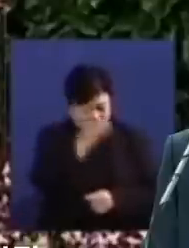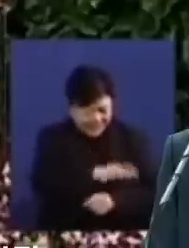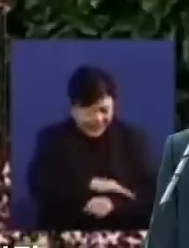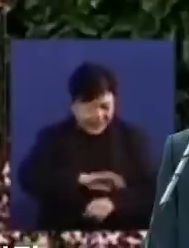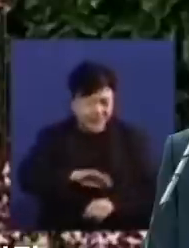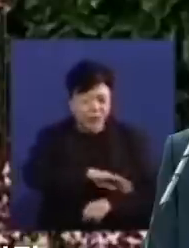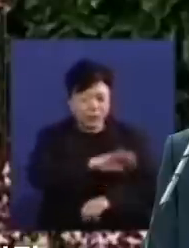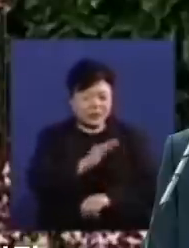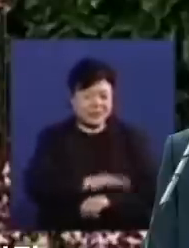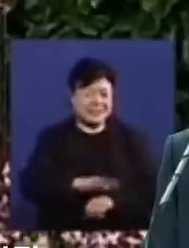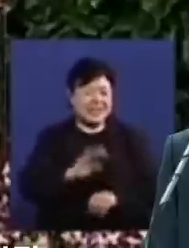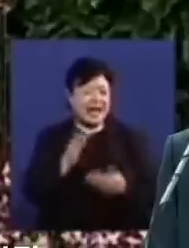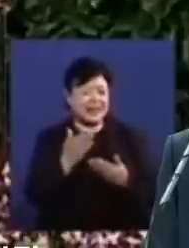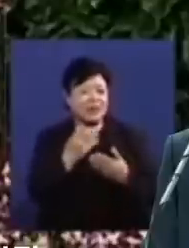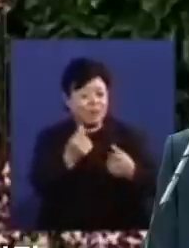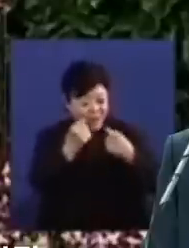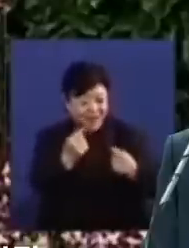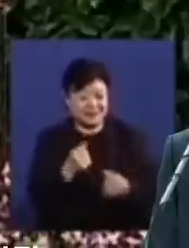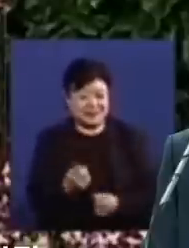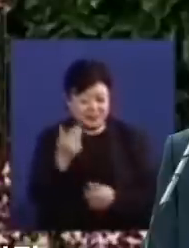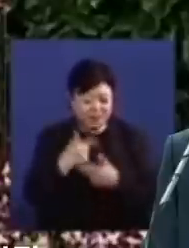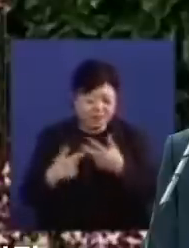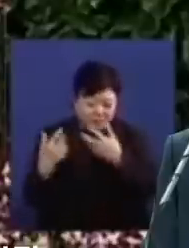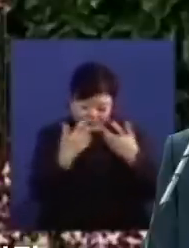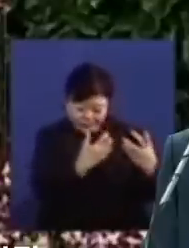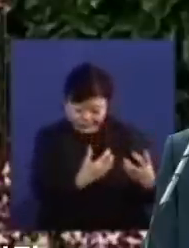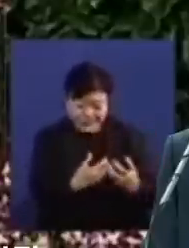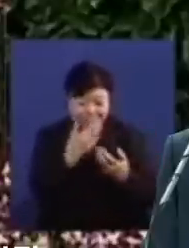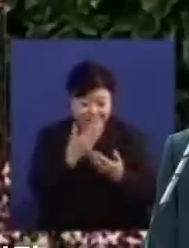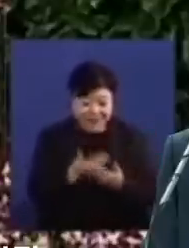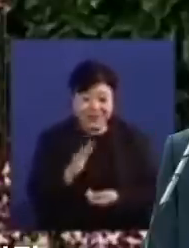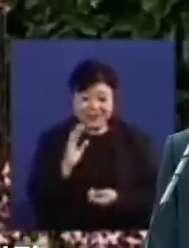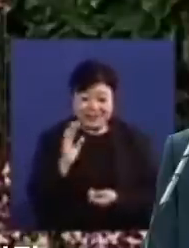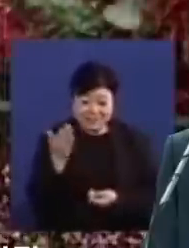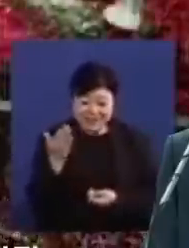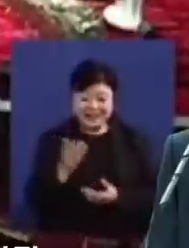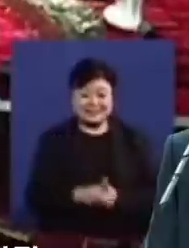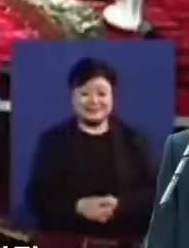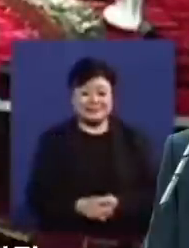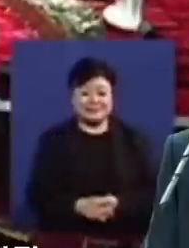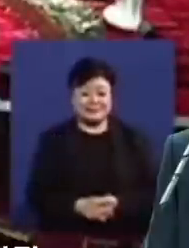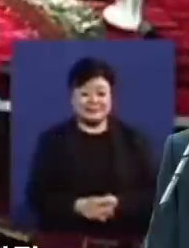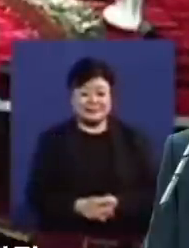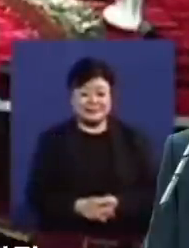잘됨같이 범사에 잘되며 강건하고 생명을 얻되 풍성하게 얻게 되는 것입니다.